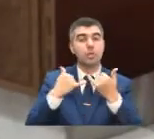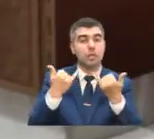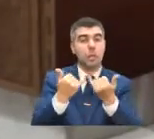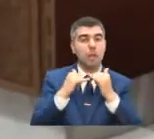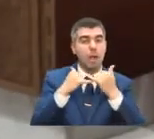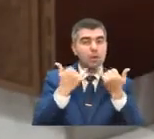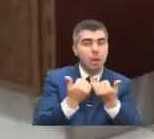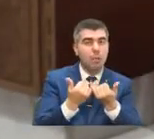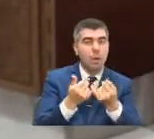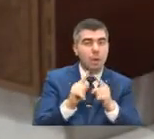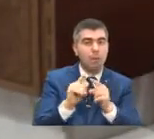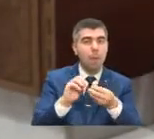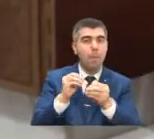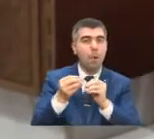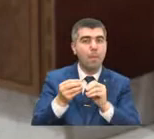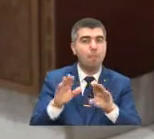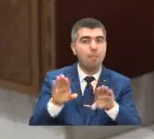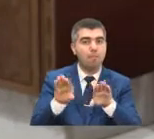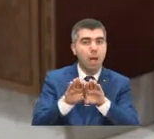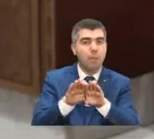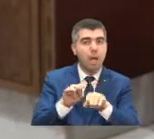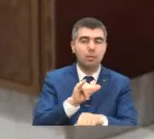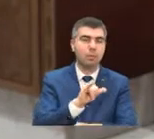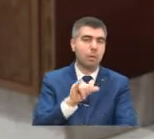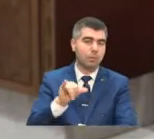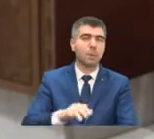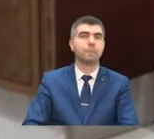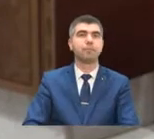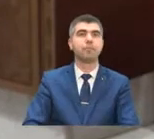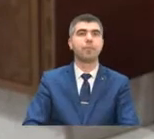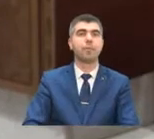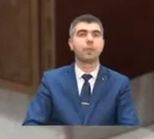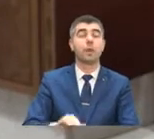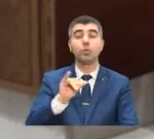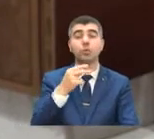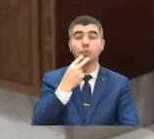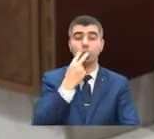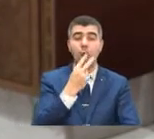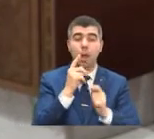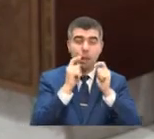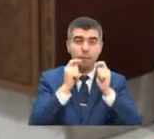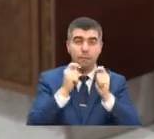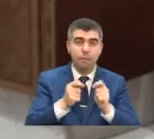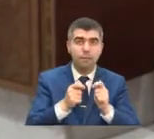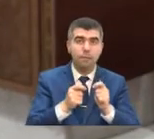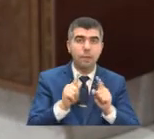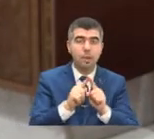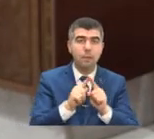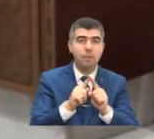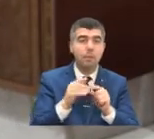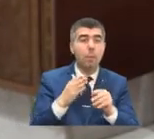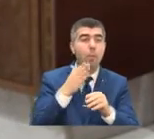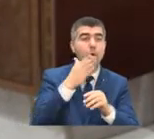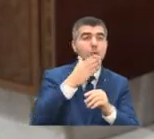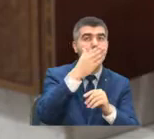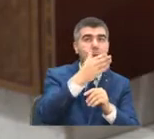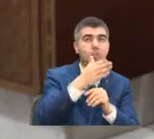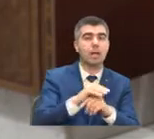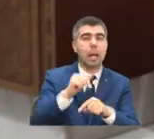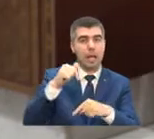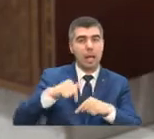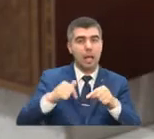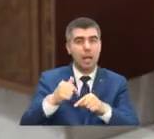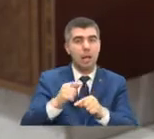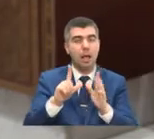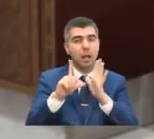باش نعالجوا هذه الإشكالية، ونشوفوا كيفاش نزيدوا الأمام. حيت كاين القوانين وكاين